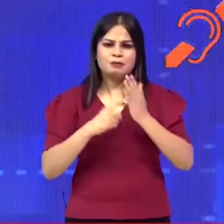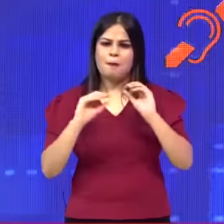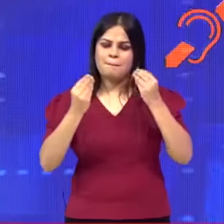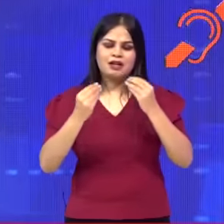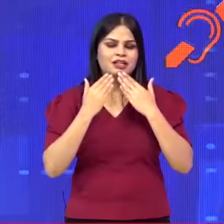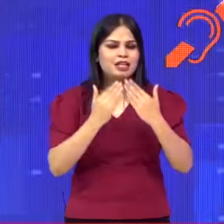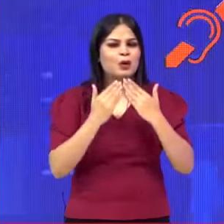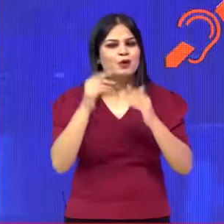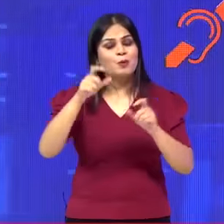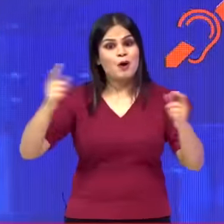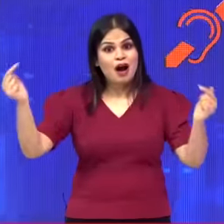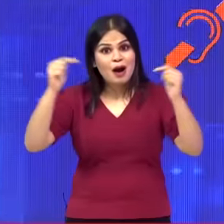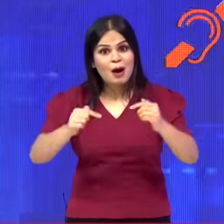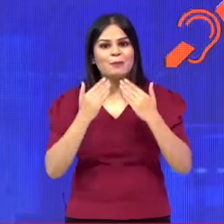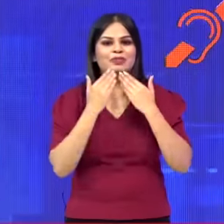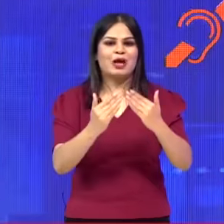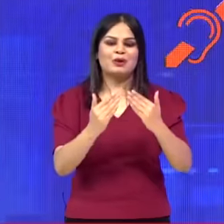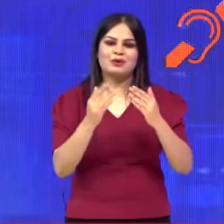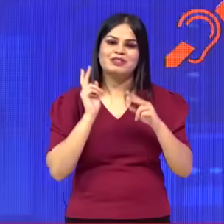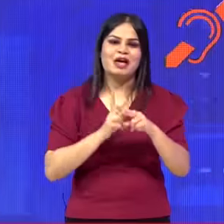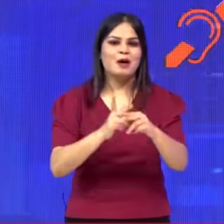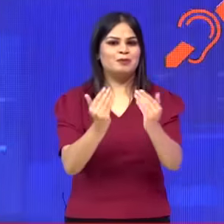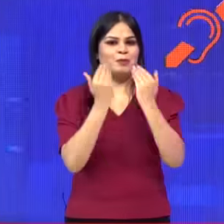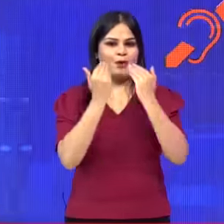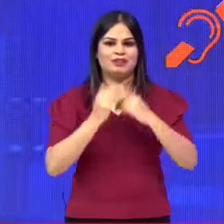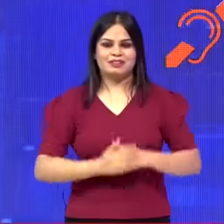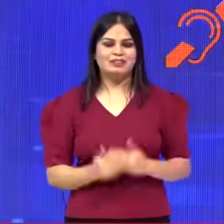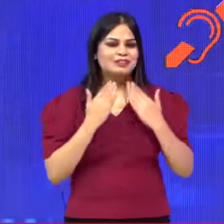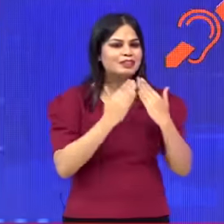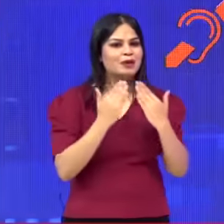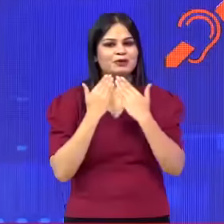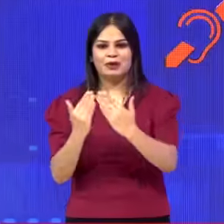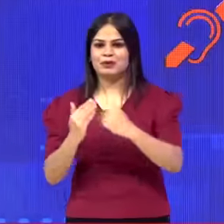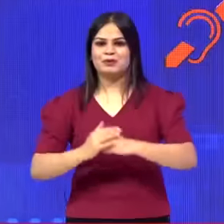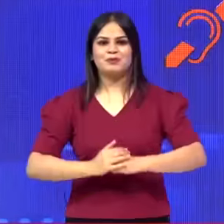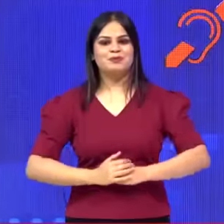really grateful to you for being here and being so supportive. Thank you very much. Thank you. Thank you. Thank you.